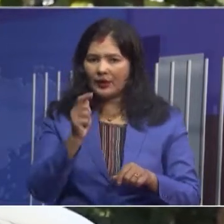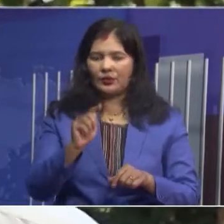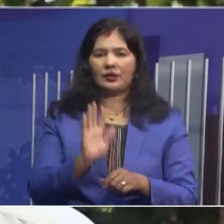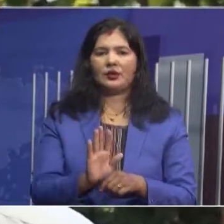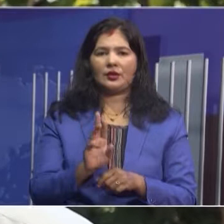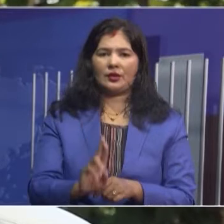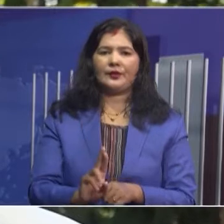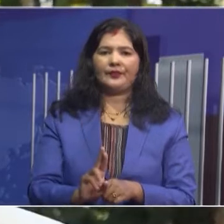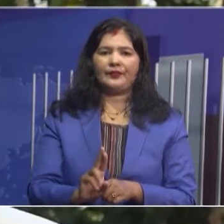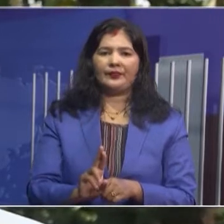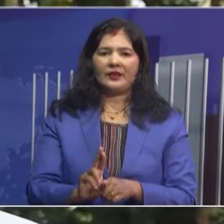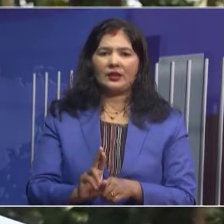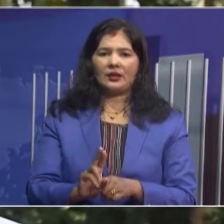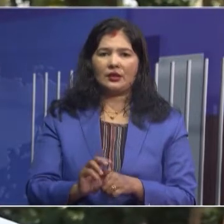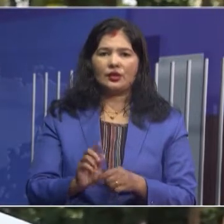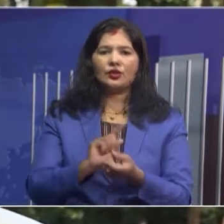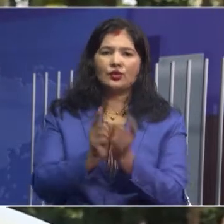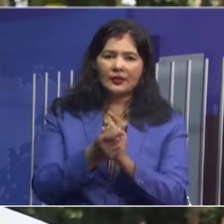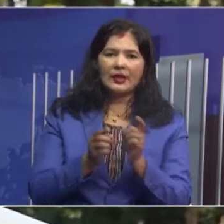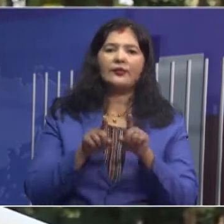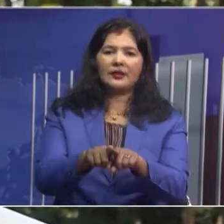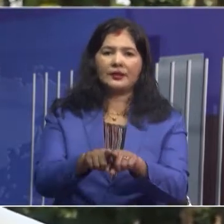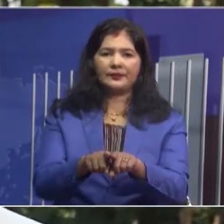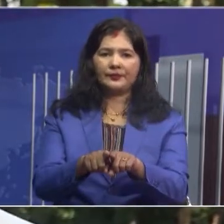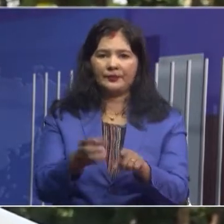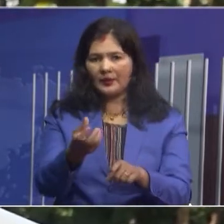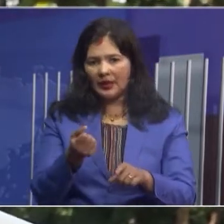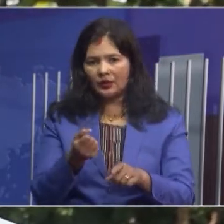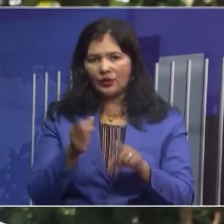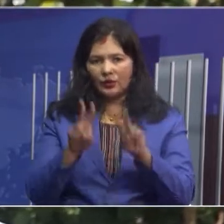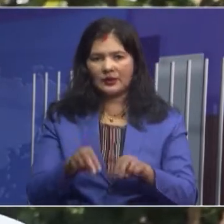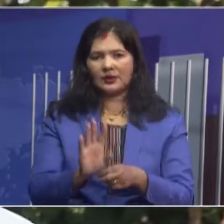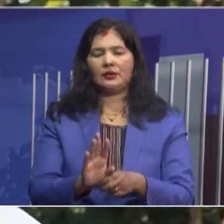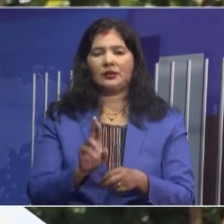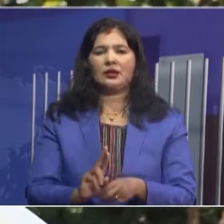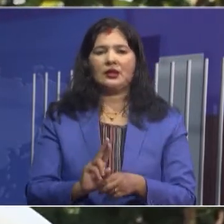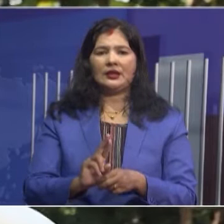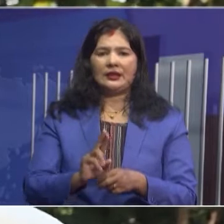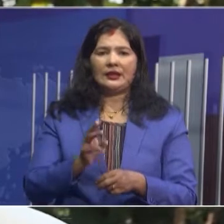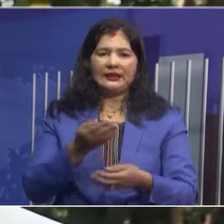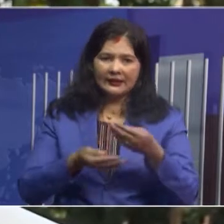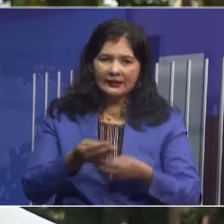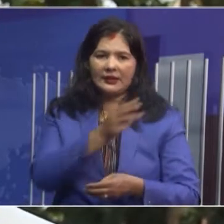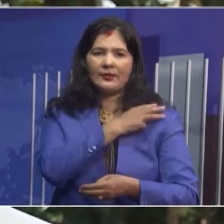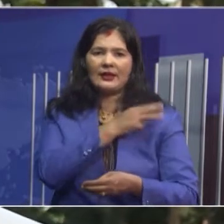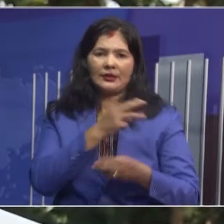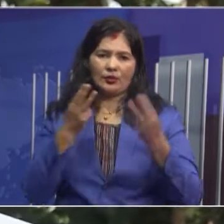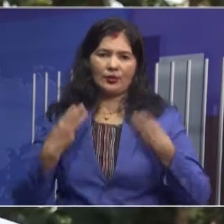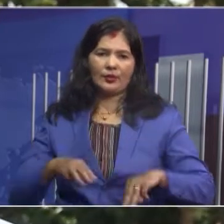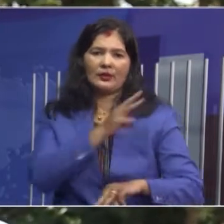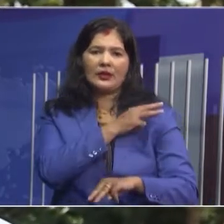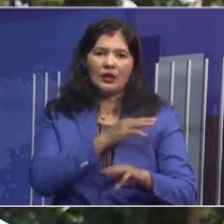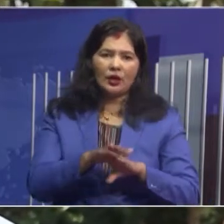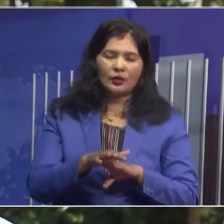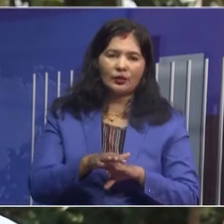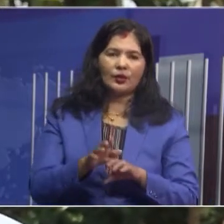देखिन्छ र सुविधा पनि पाइरहेको अवस्था छ र किन्ने मान्छेहरू उपभोक्ताहरूलाई पनि किन्नलाई